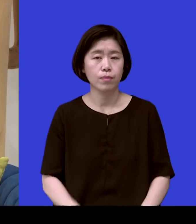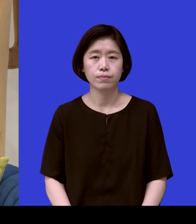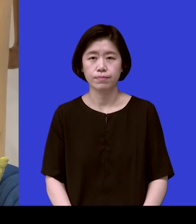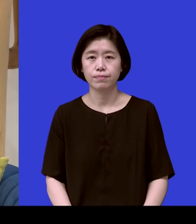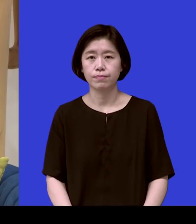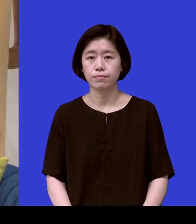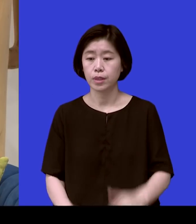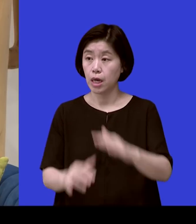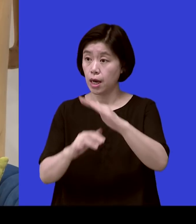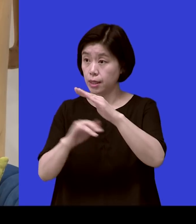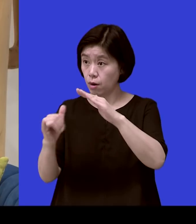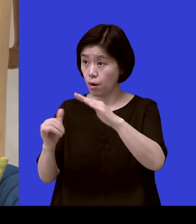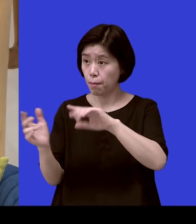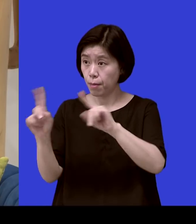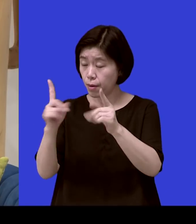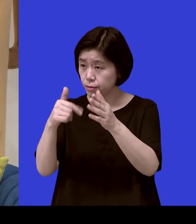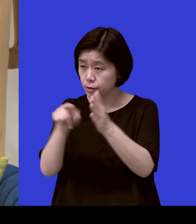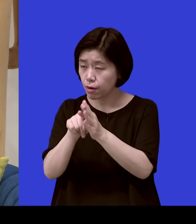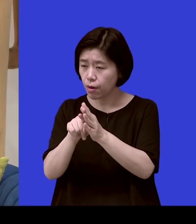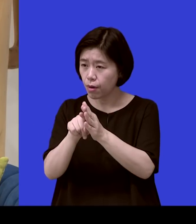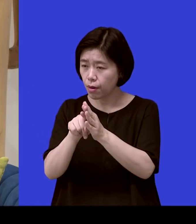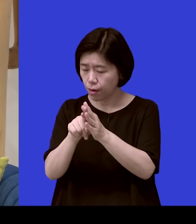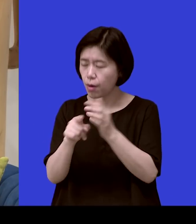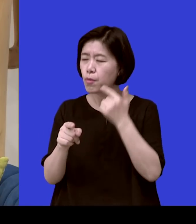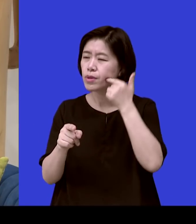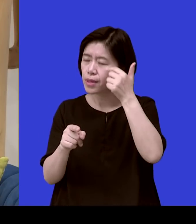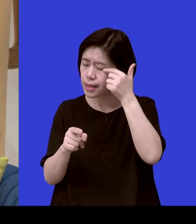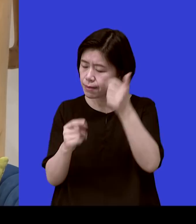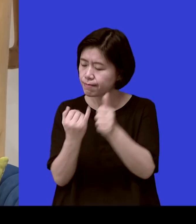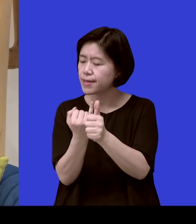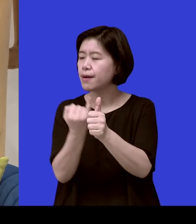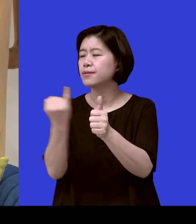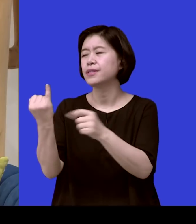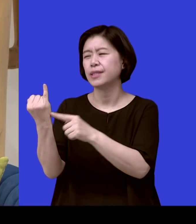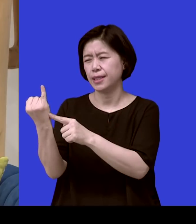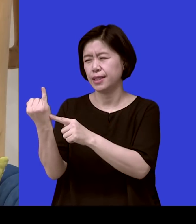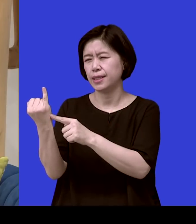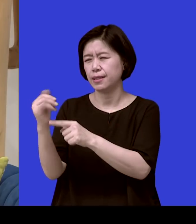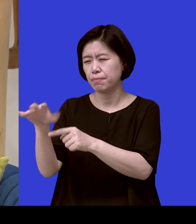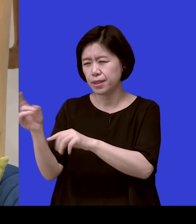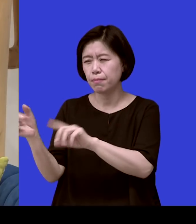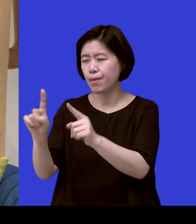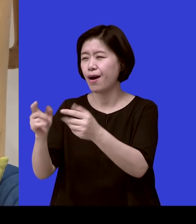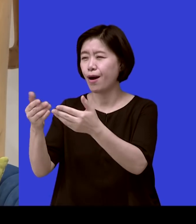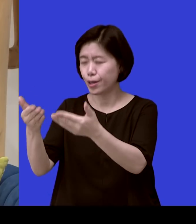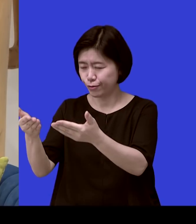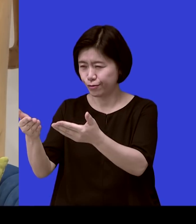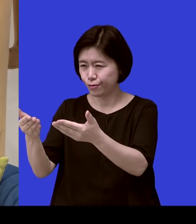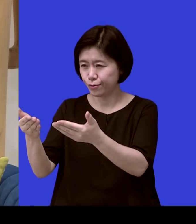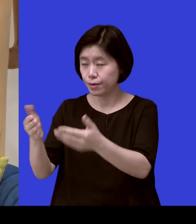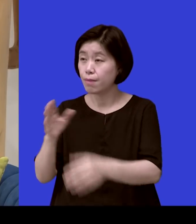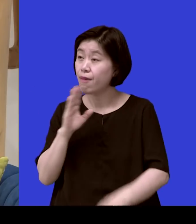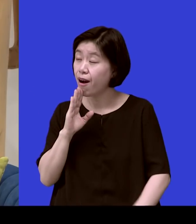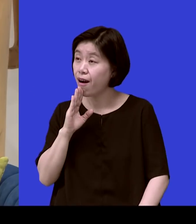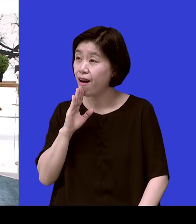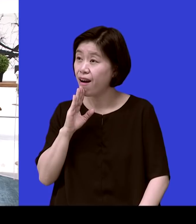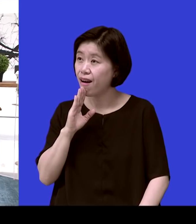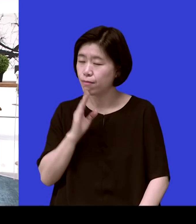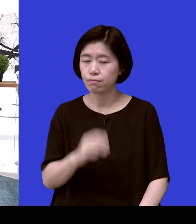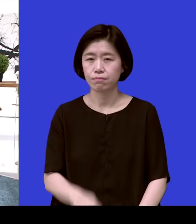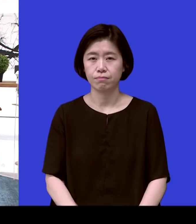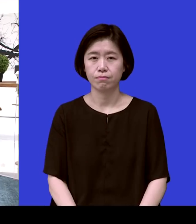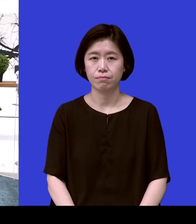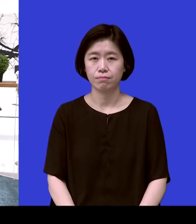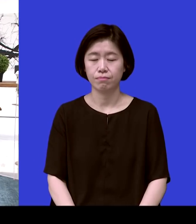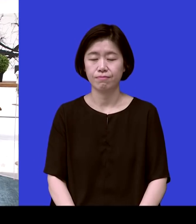살려드려야 될 것 같아요. 네. 그랬더니 하나님께서 빙고 하듯이 제 앞에서 없어지셨어요.